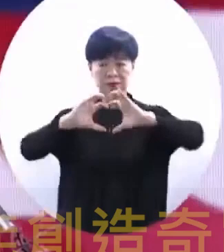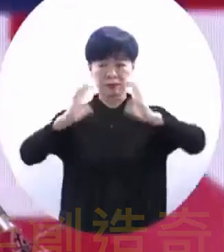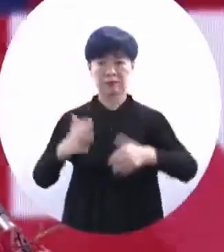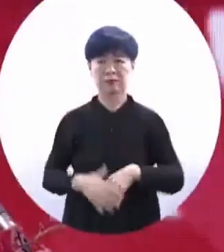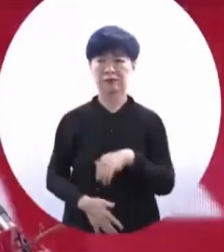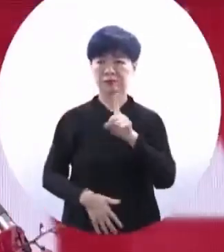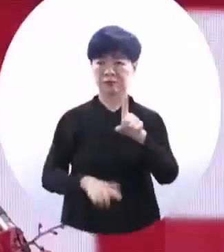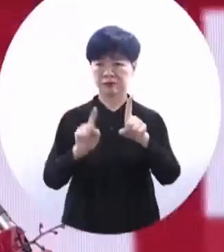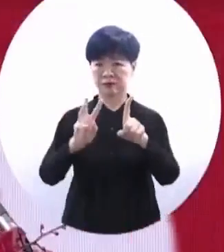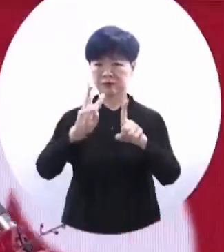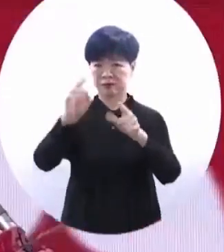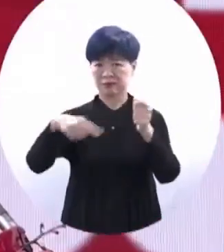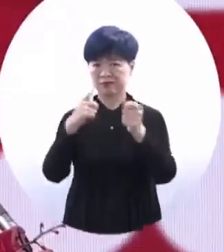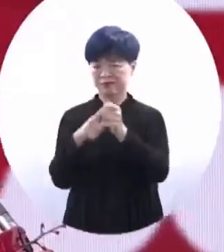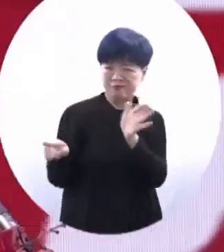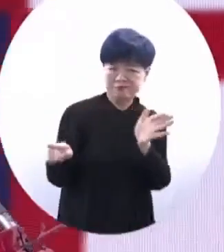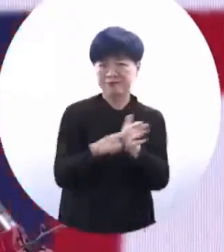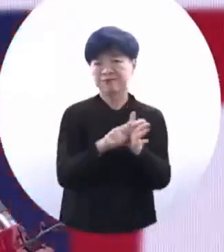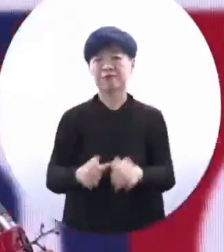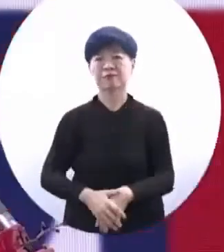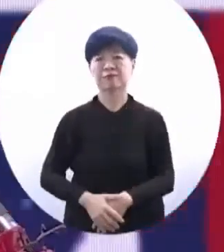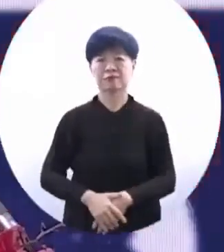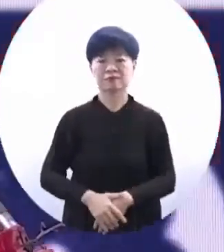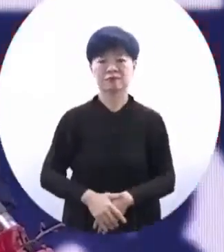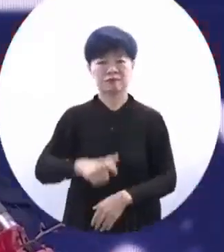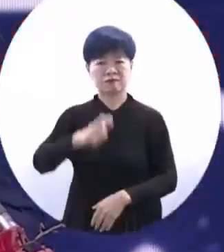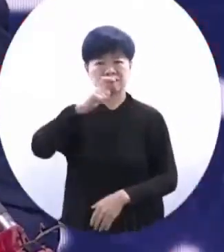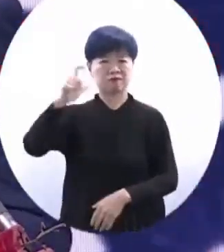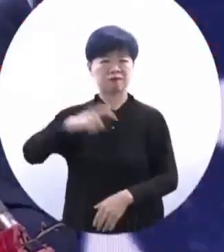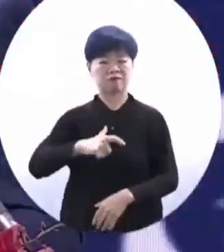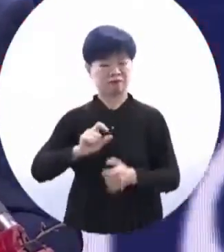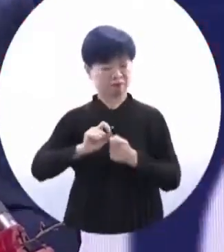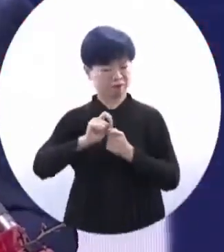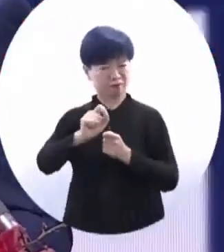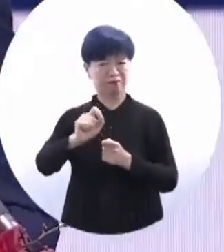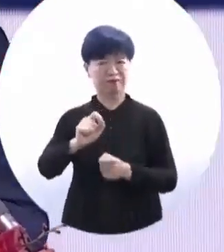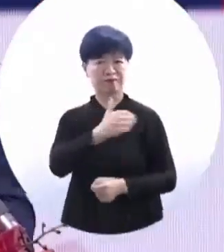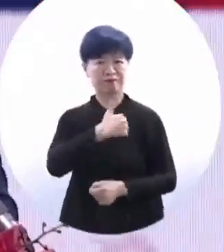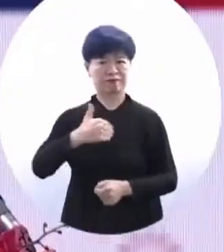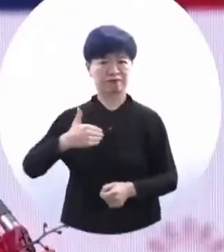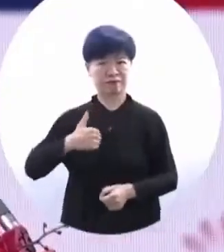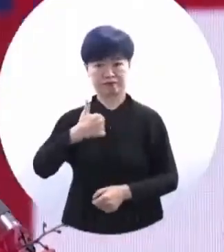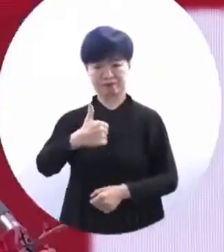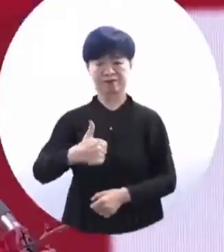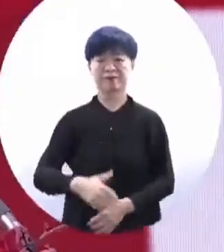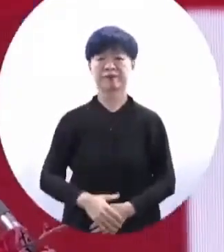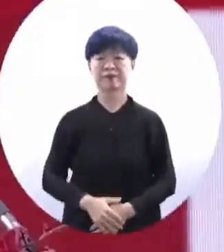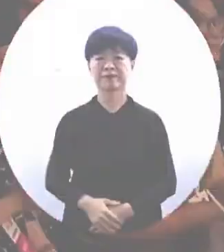113年来屹立不摇、坚韧不拔的精神。